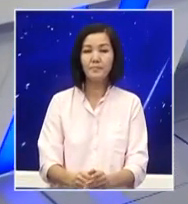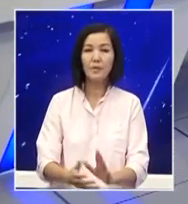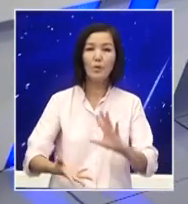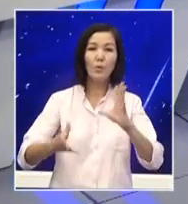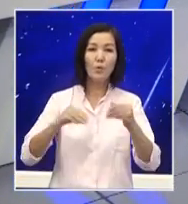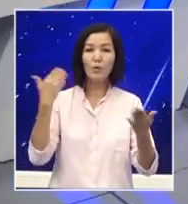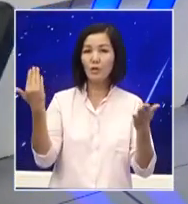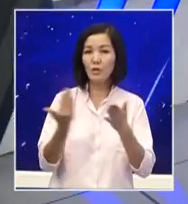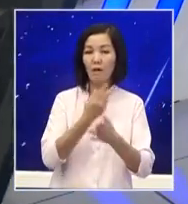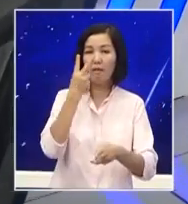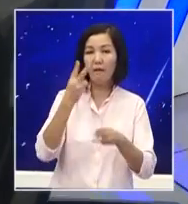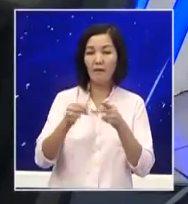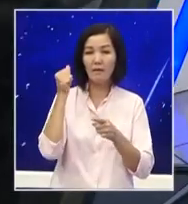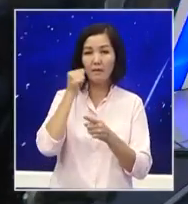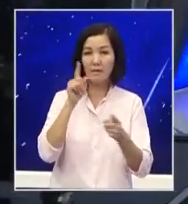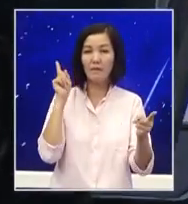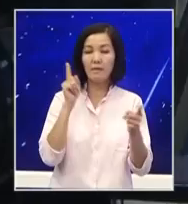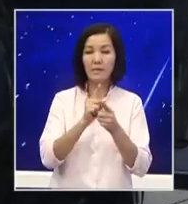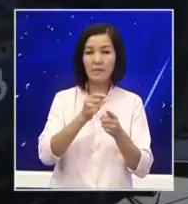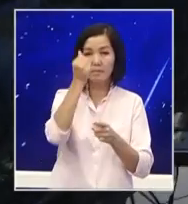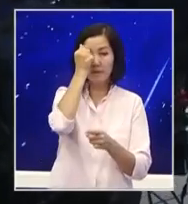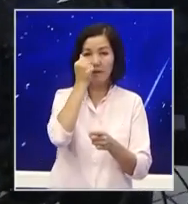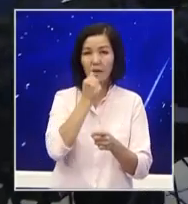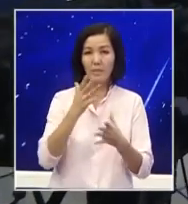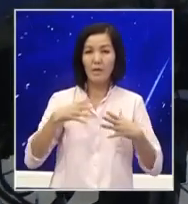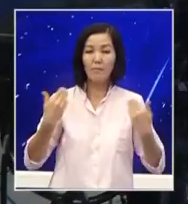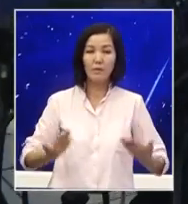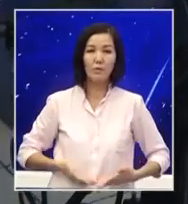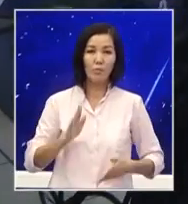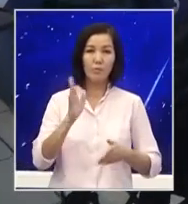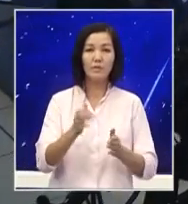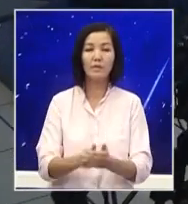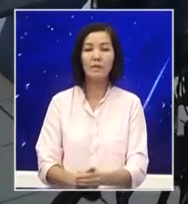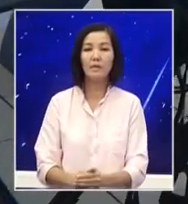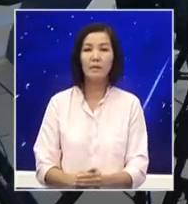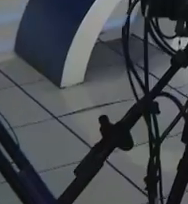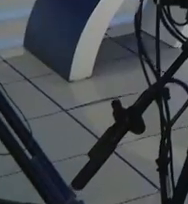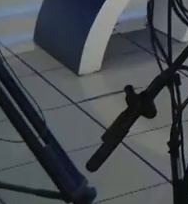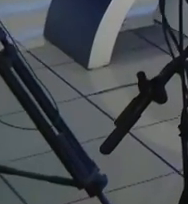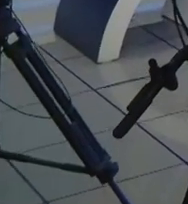Қымбатты көрермен, бүгінге келіп түскен ақпараттар легі осындай. Назарларыңызға рахмет, амандықта жүздескенше.